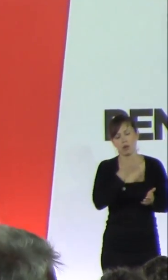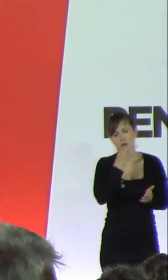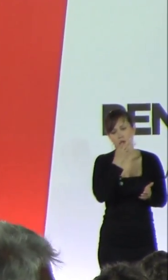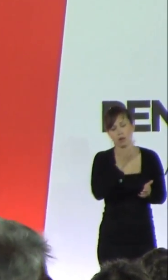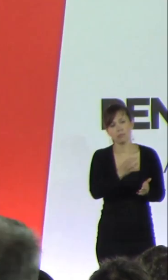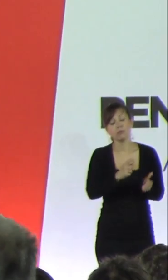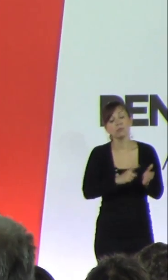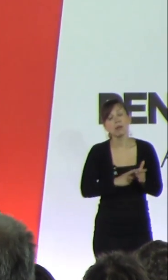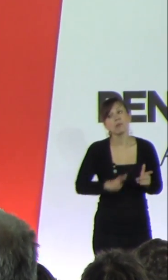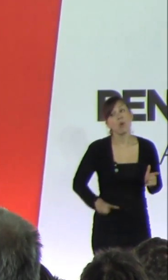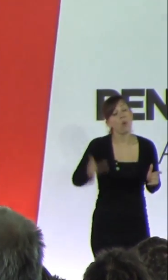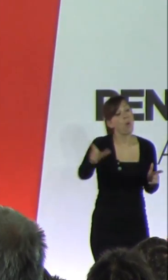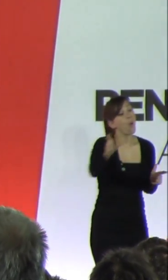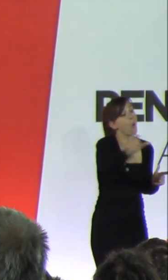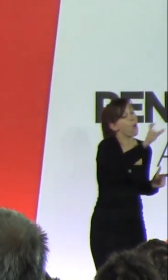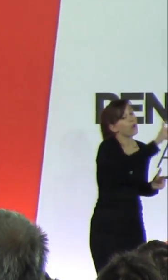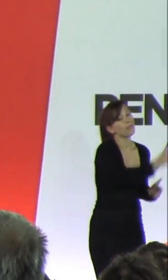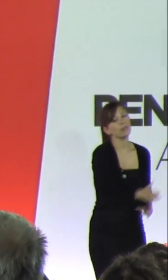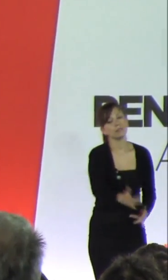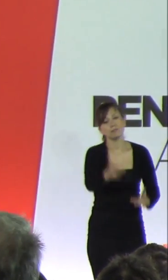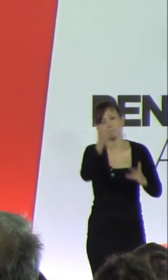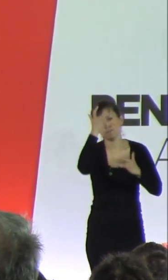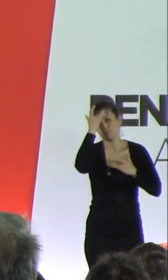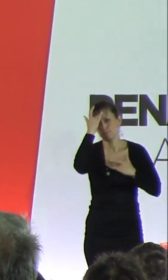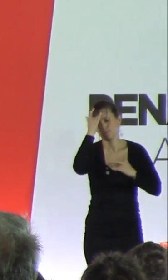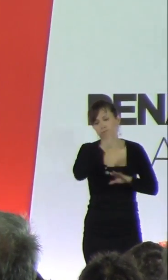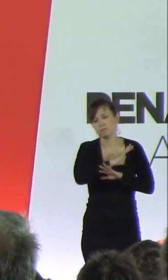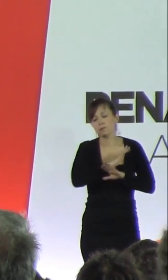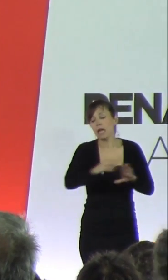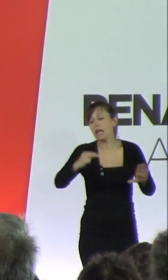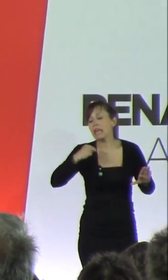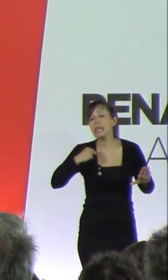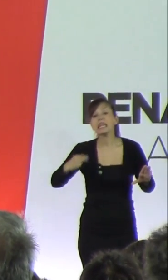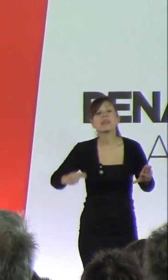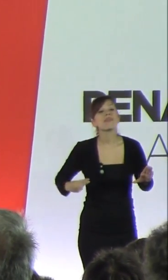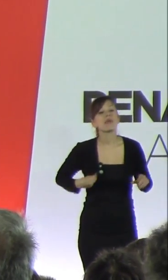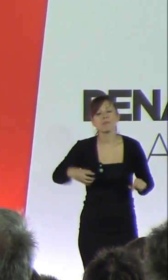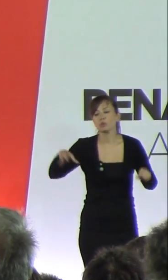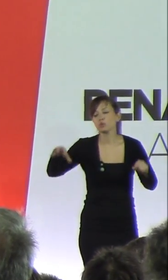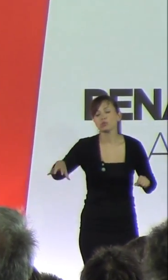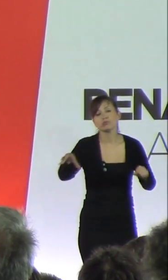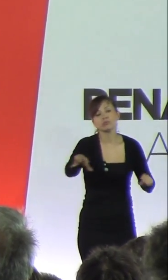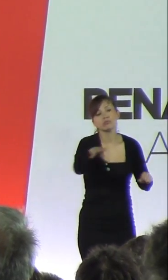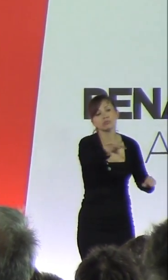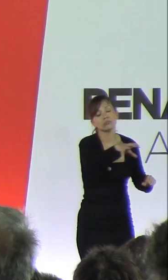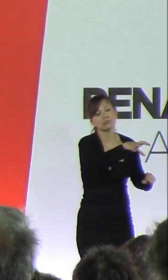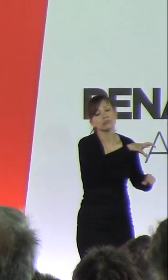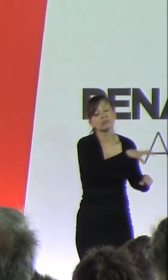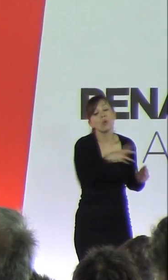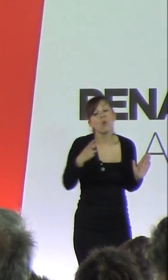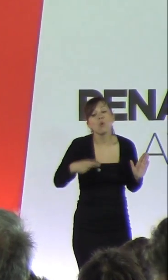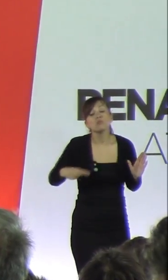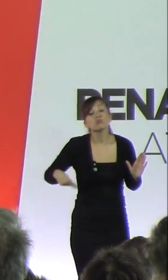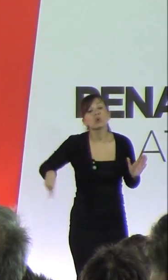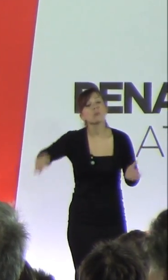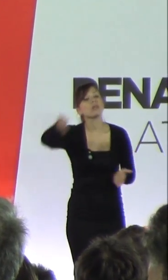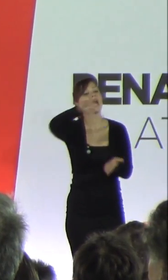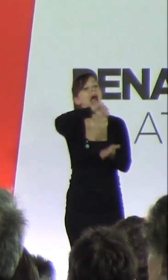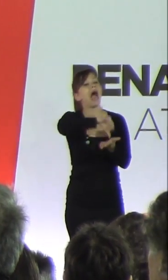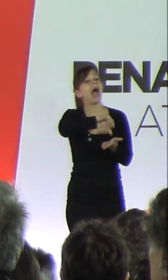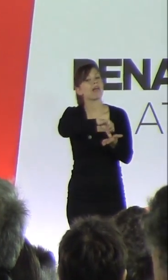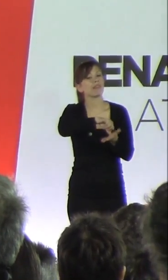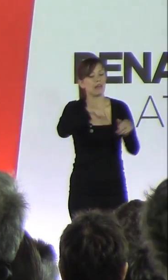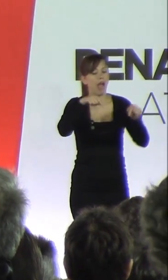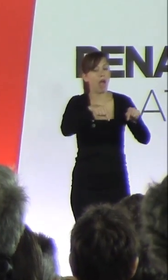να συνειδητοποιήσουμε ότι και στην τοπική αυτοδιοίκηση και ιδιαίτερα στην Αθήνα και στην